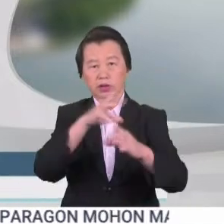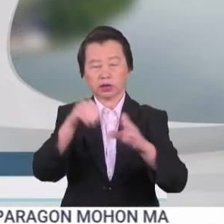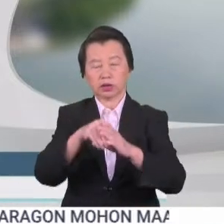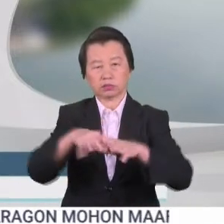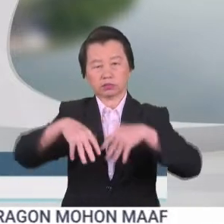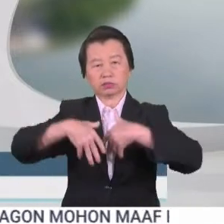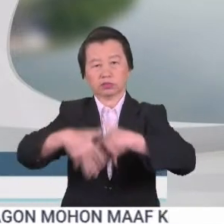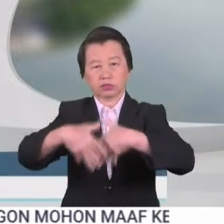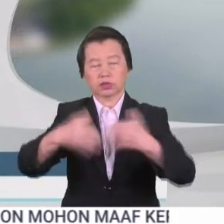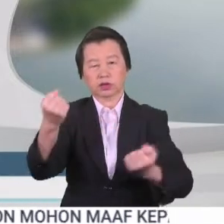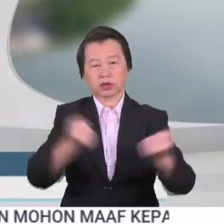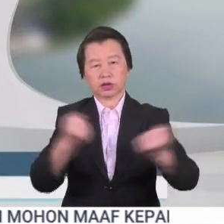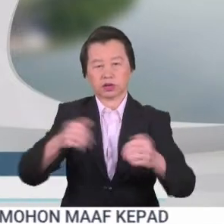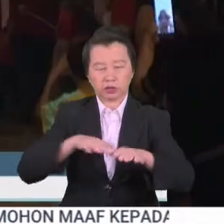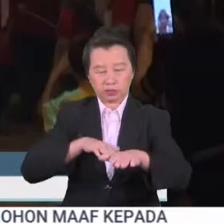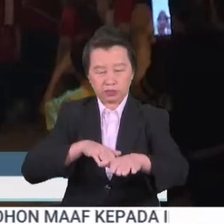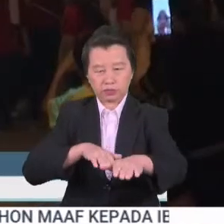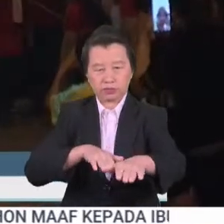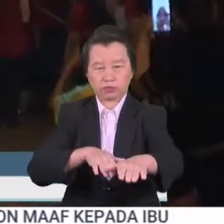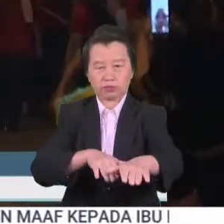peraran kereta